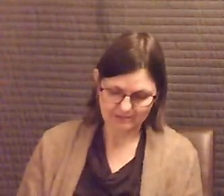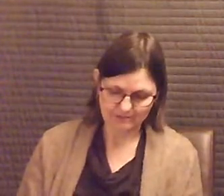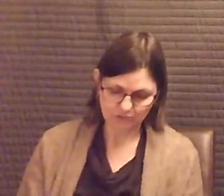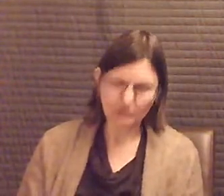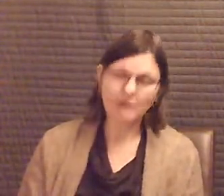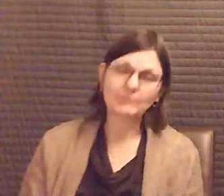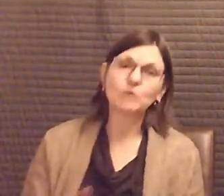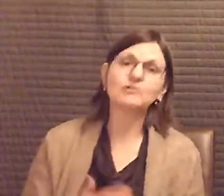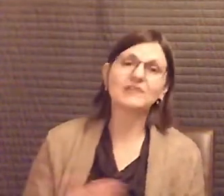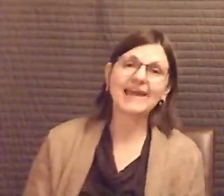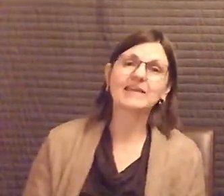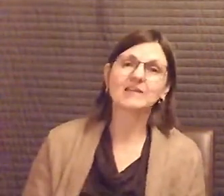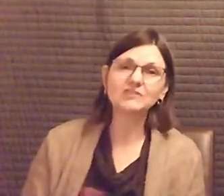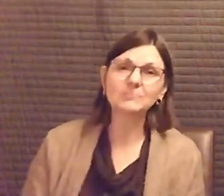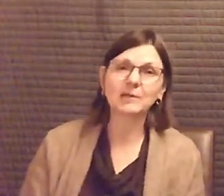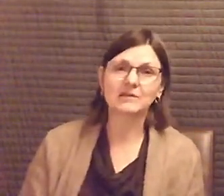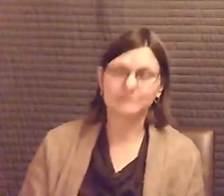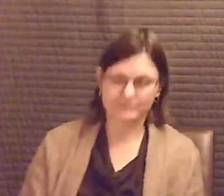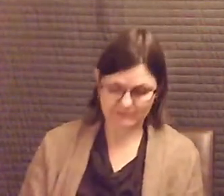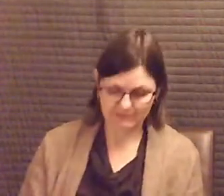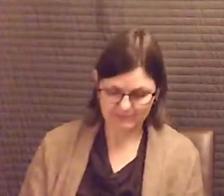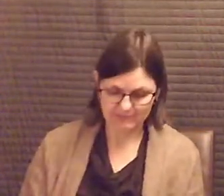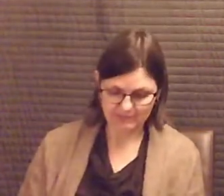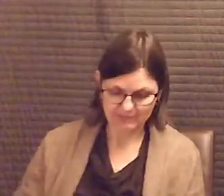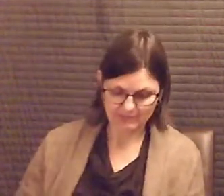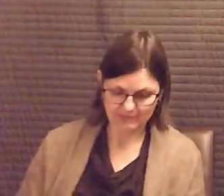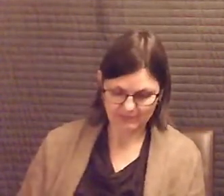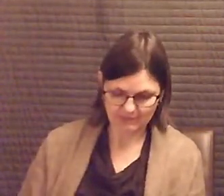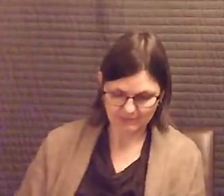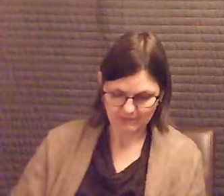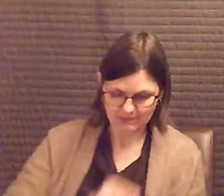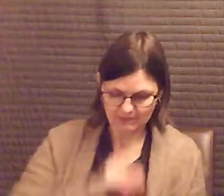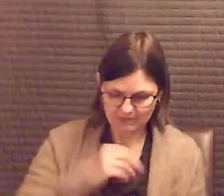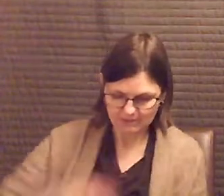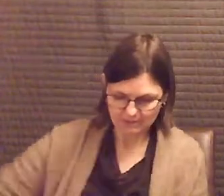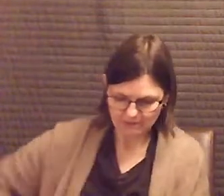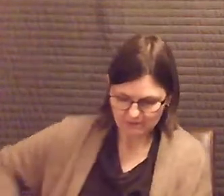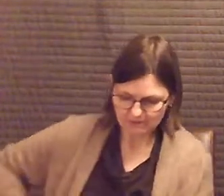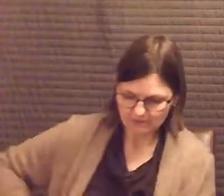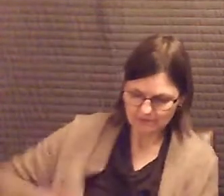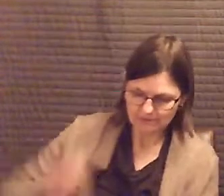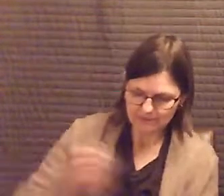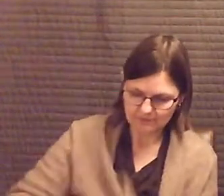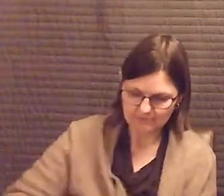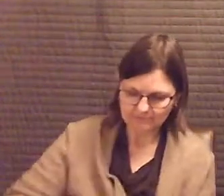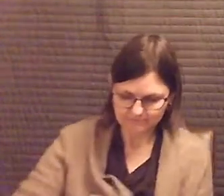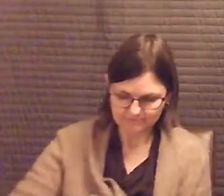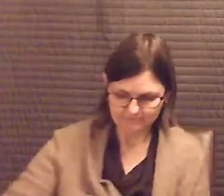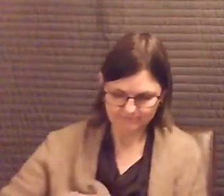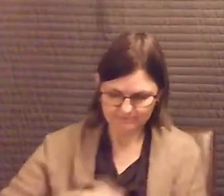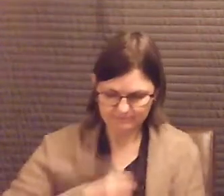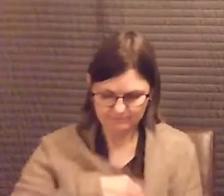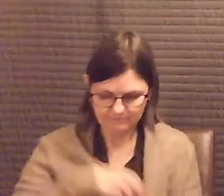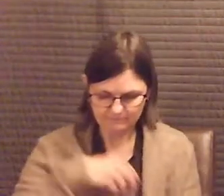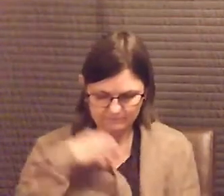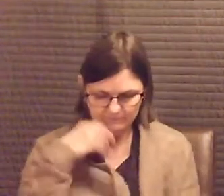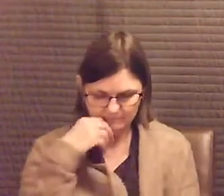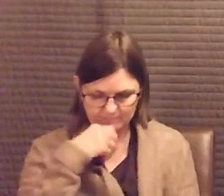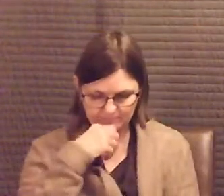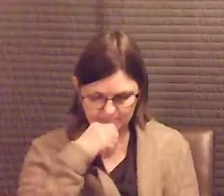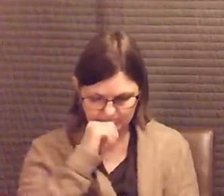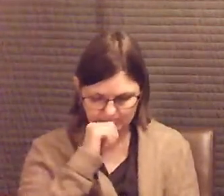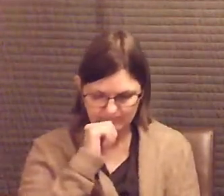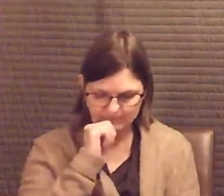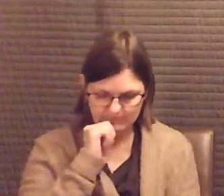deze lang wel van een hele kan spray fles en wie joepie hardin de door de bies